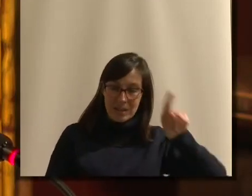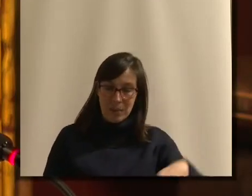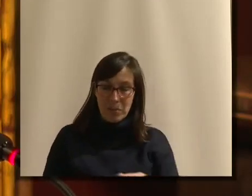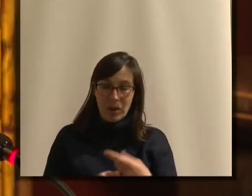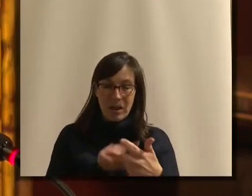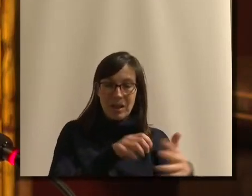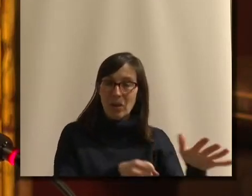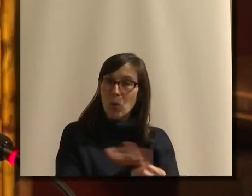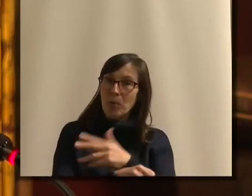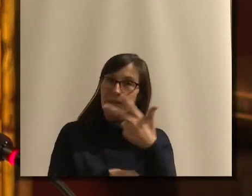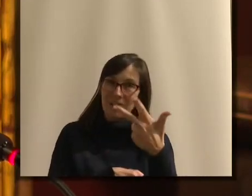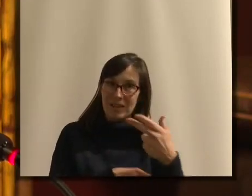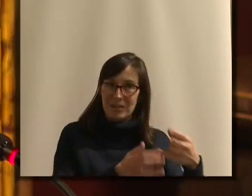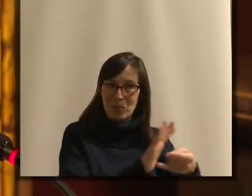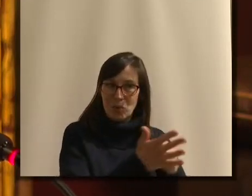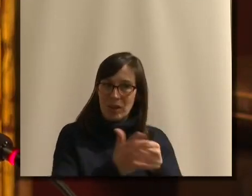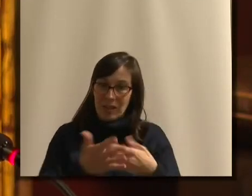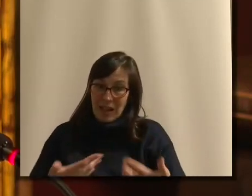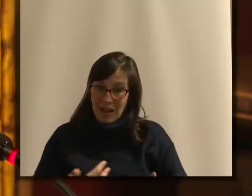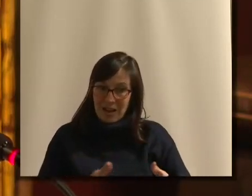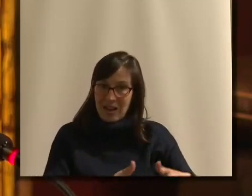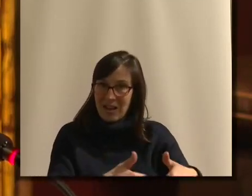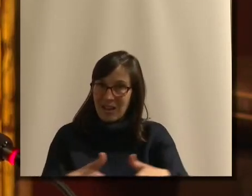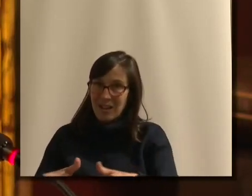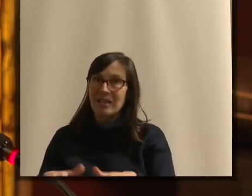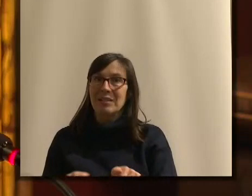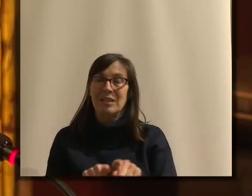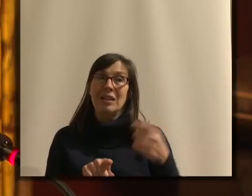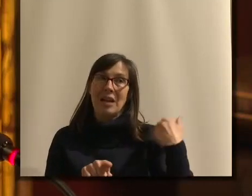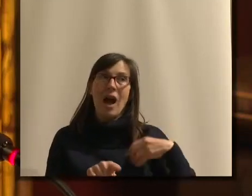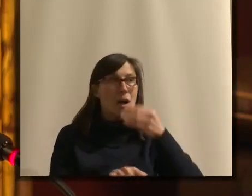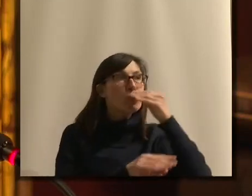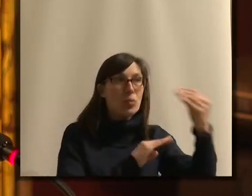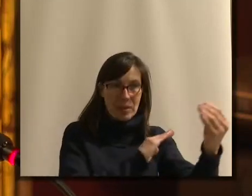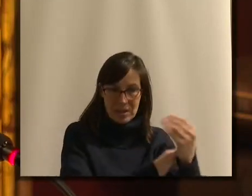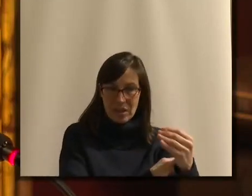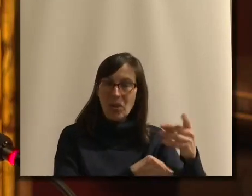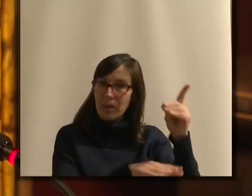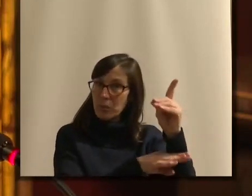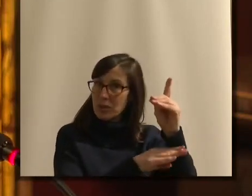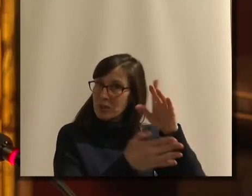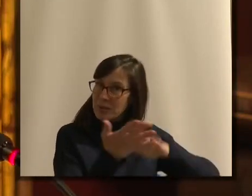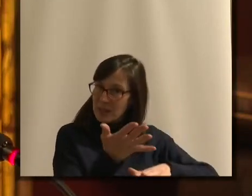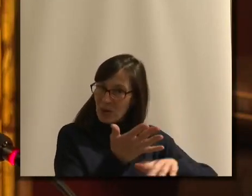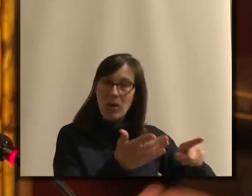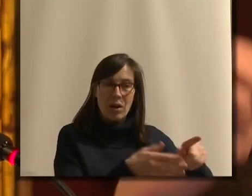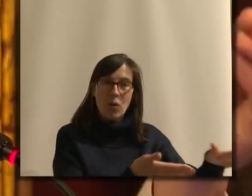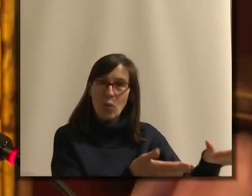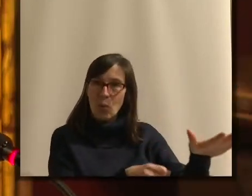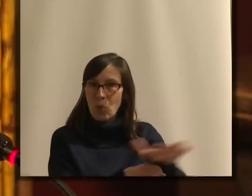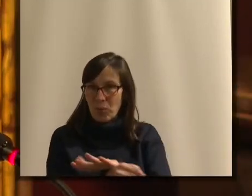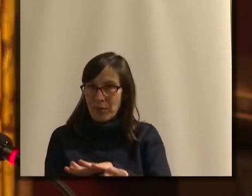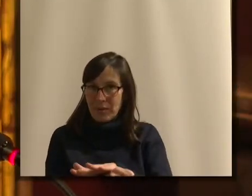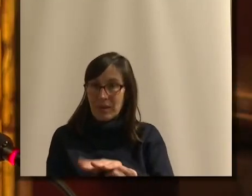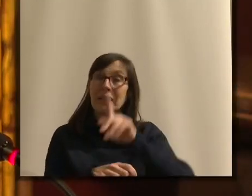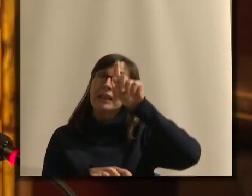estan en aquests moments en execució, aquests 3 ja s'estan pagant amb diners de la subvenció d'aquesta de Diputació de Barcelona, igual que la inversió